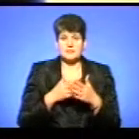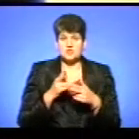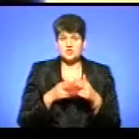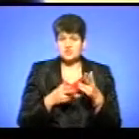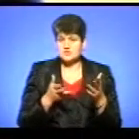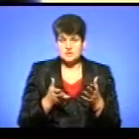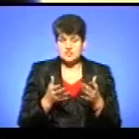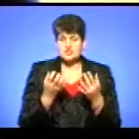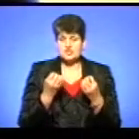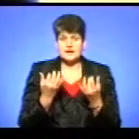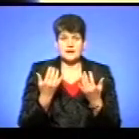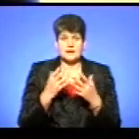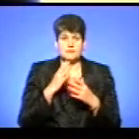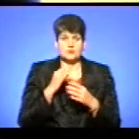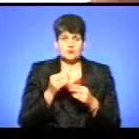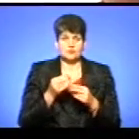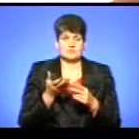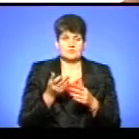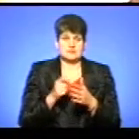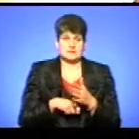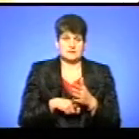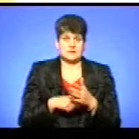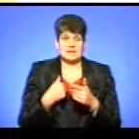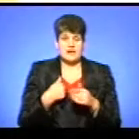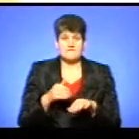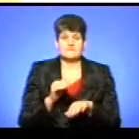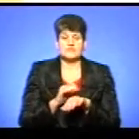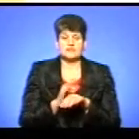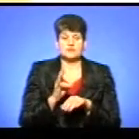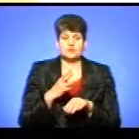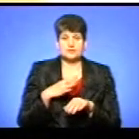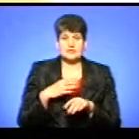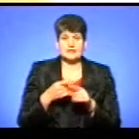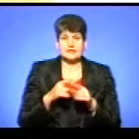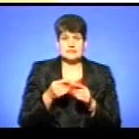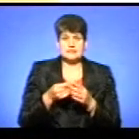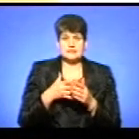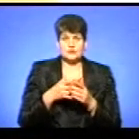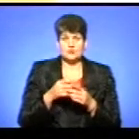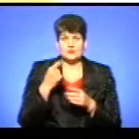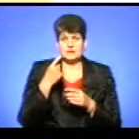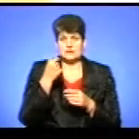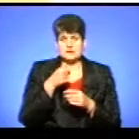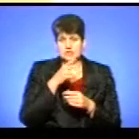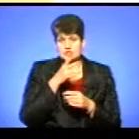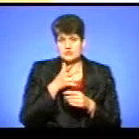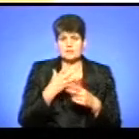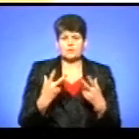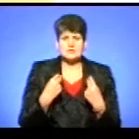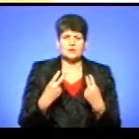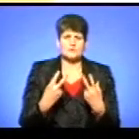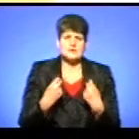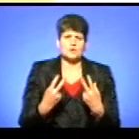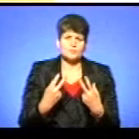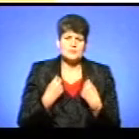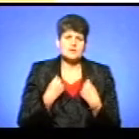декілька маршрутів, щоб просто закритися. Я фактично чекаю вже на цей тариф рік часу, так? І нам постійно його